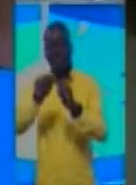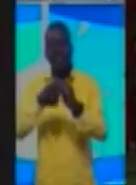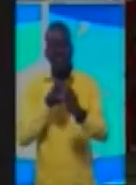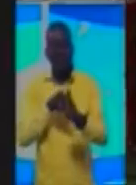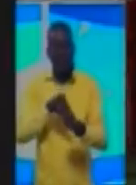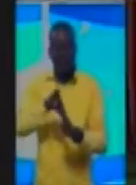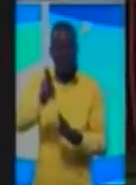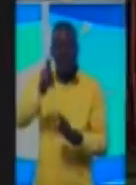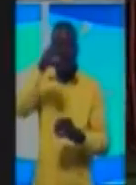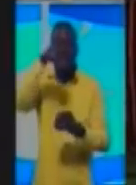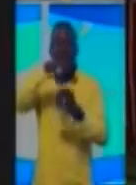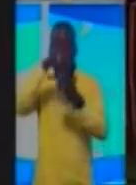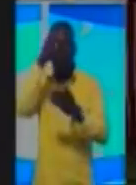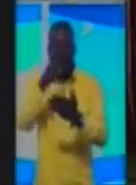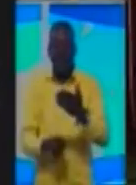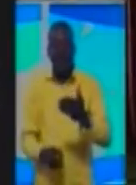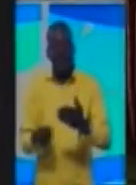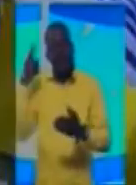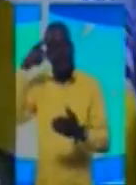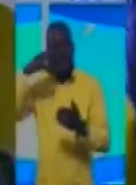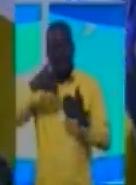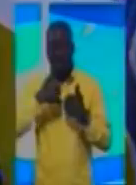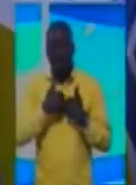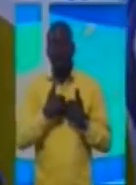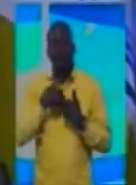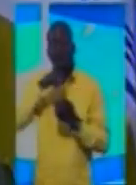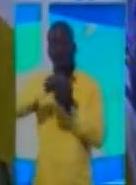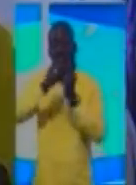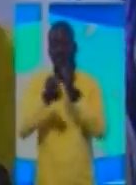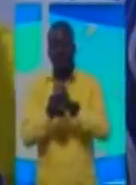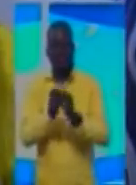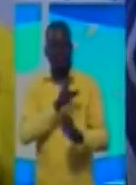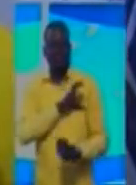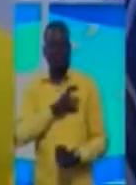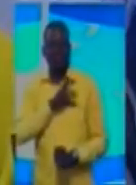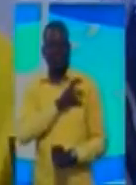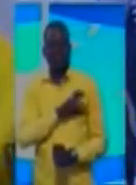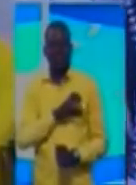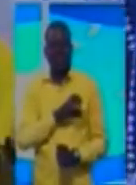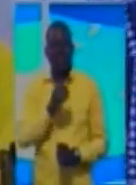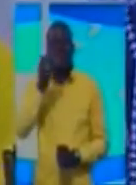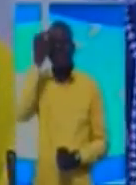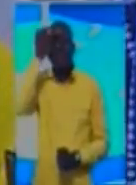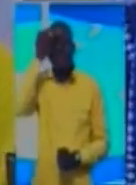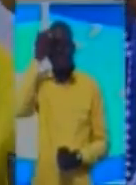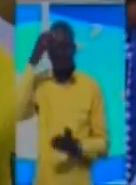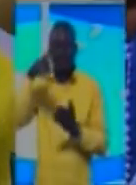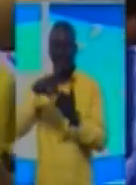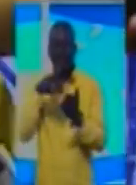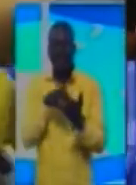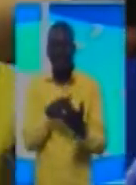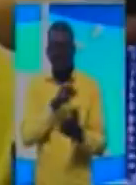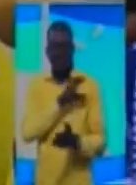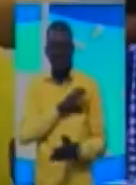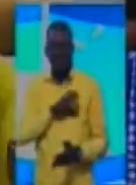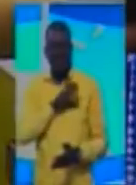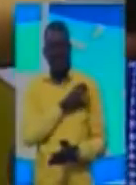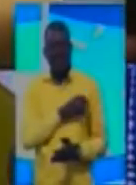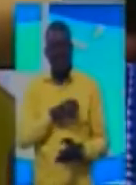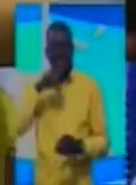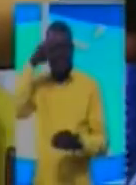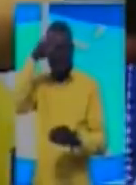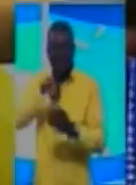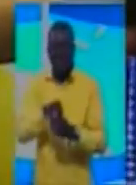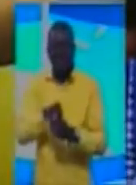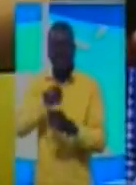lesquels il y a une forte composante de changement de comportement. Et on sait que souvent les comportements sont enracinés dans